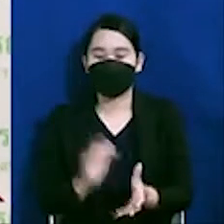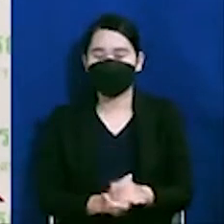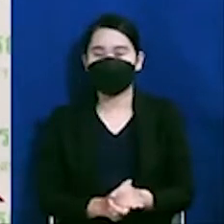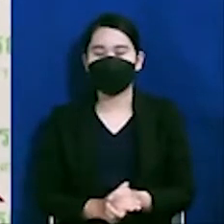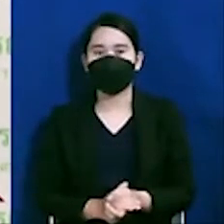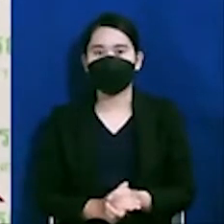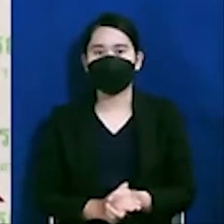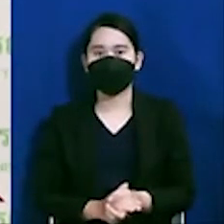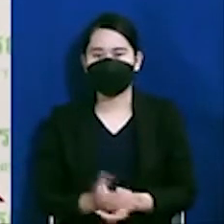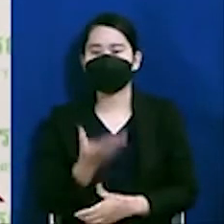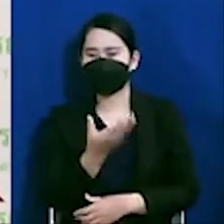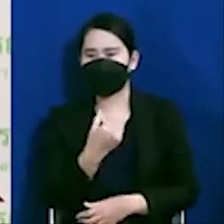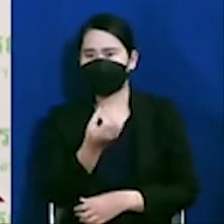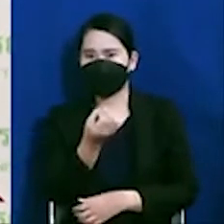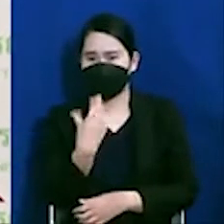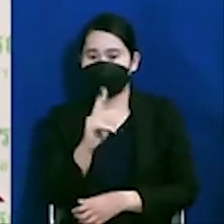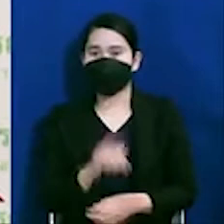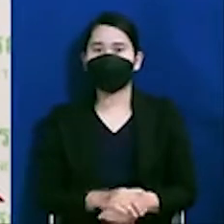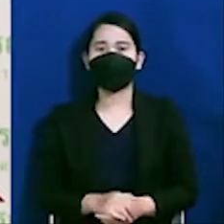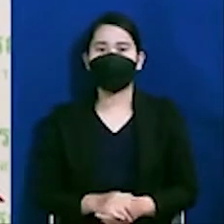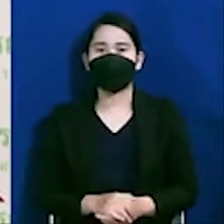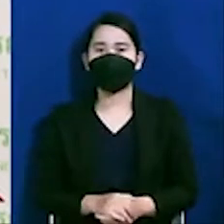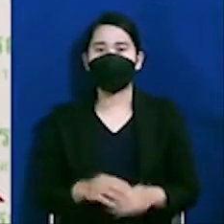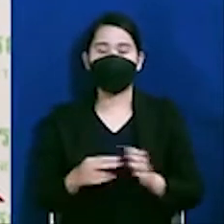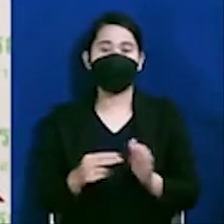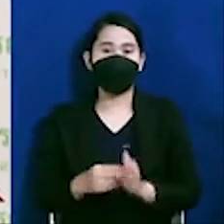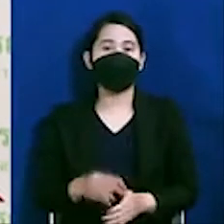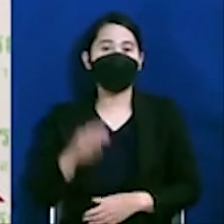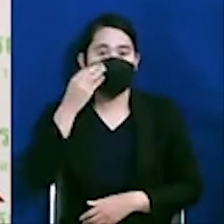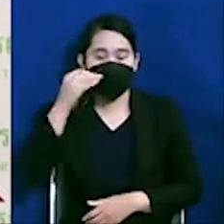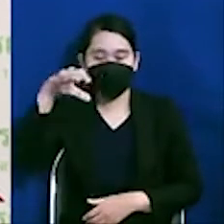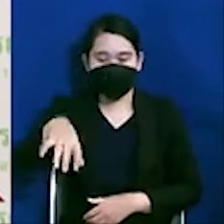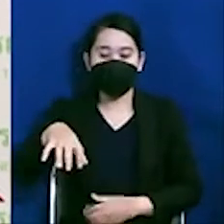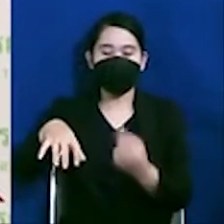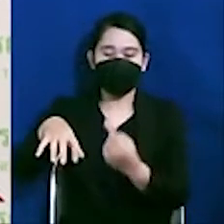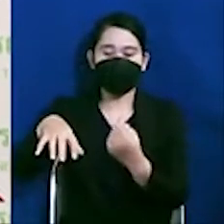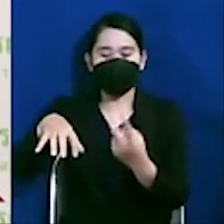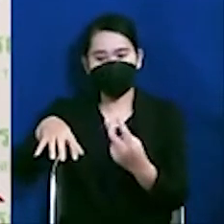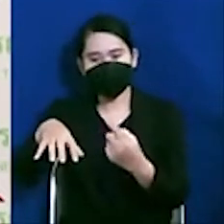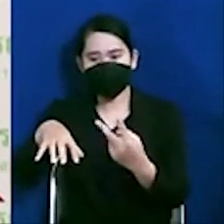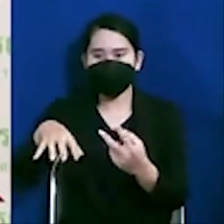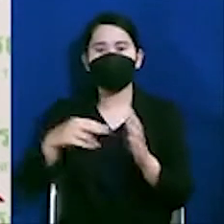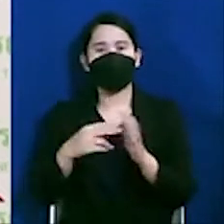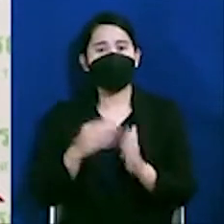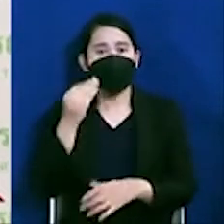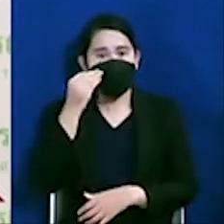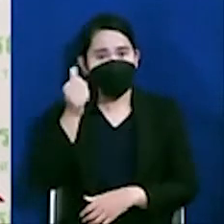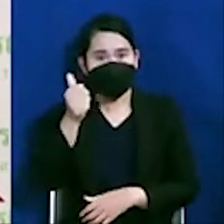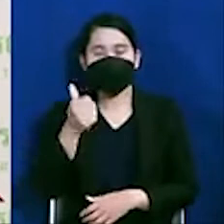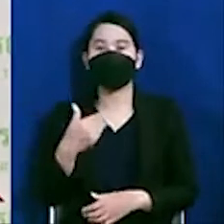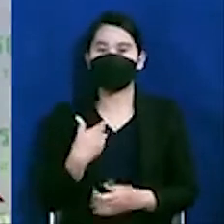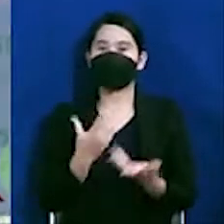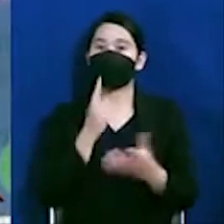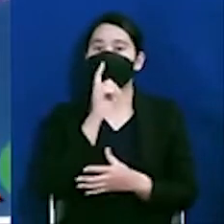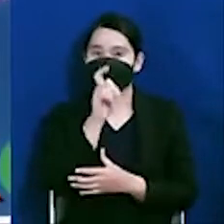เกมนะครับที่อาจารย์บอกว่าอย่างน้อยต้องมีคนอยู่ 1คนหรือ 2คนนั้นมันมากกว่านั้นเนี่ยจะสามารถอยู่บ้านได้หรือไม่ครับ